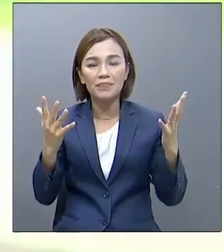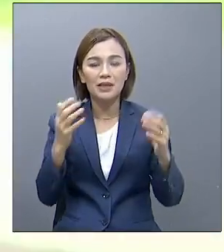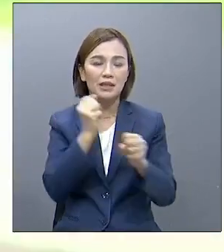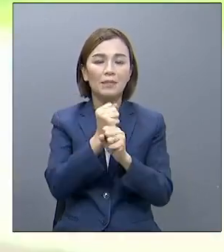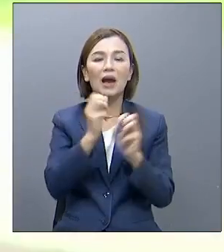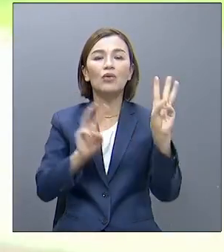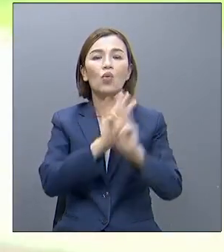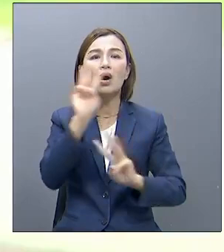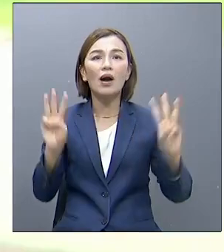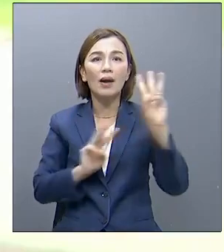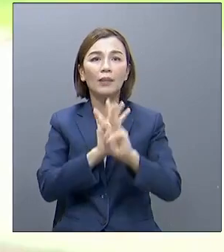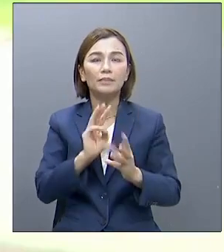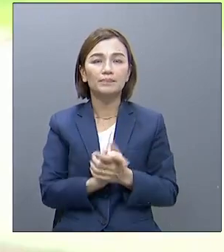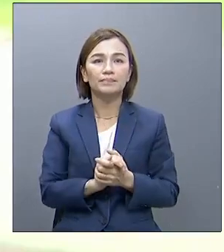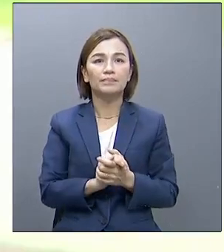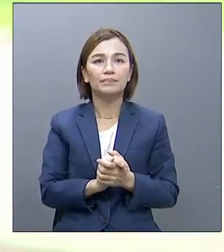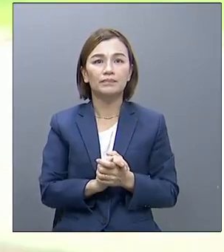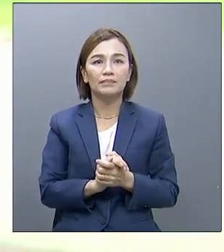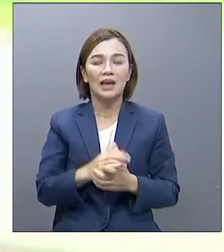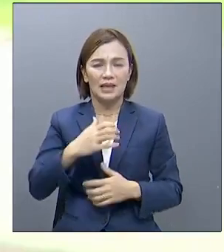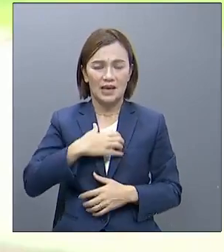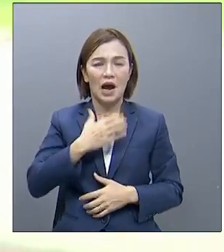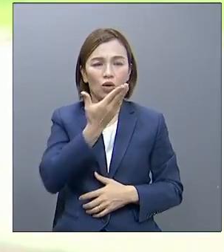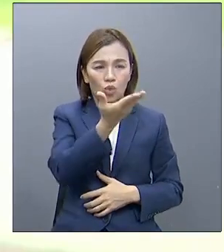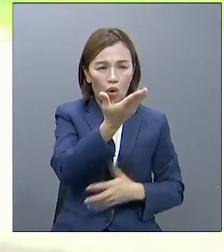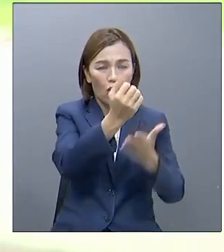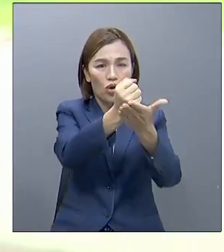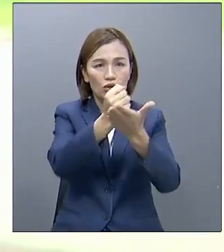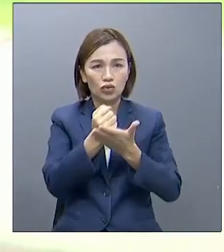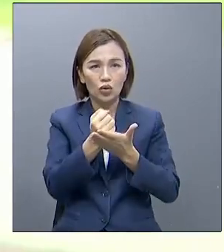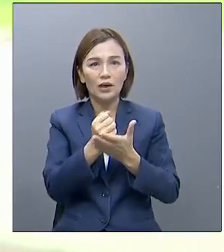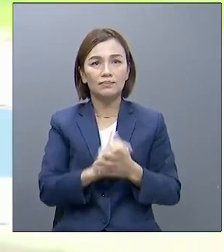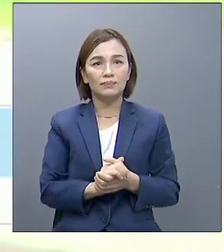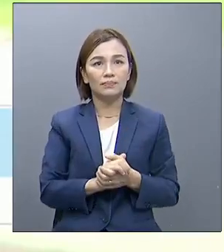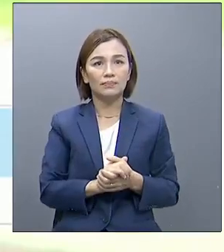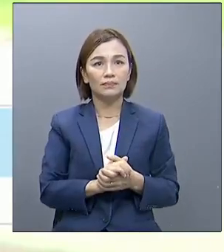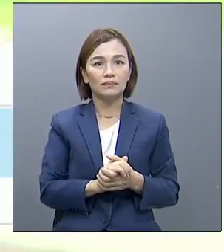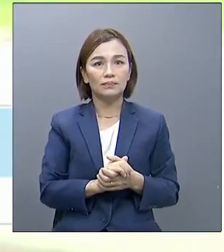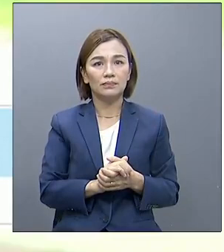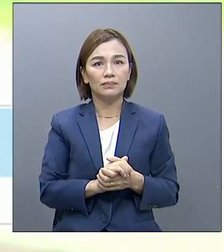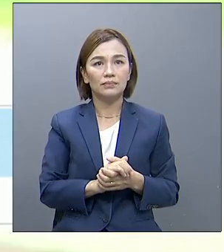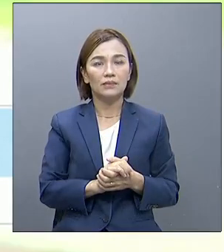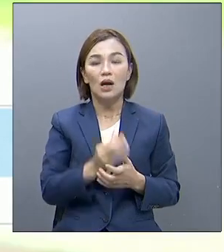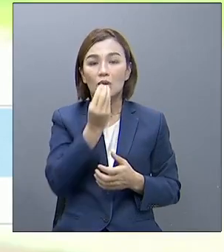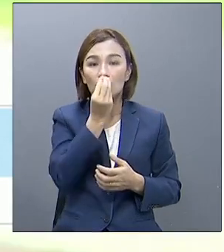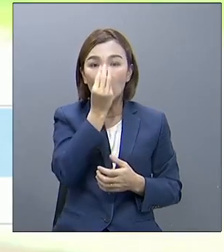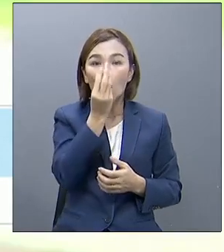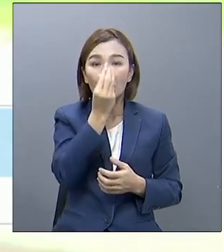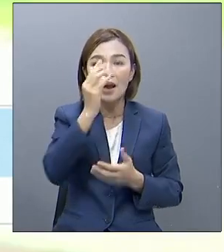นี ้อยากให้ช่วยเหลือก็คือเรื่องการพักชำระดอกเบี้ย